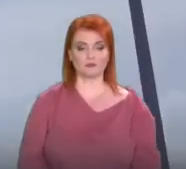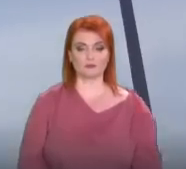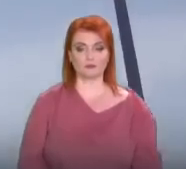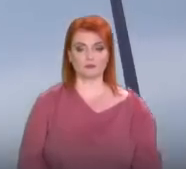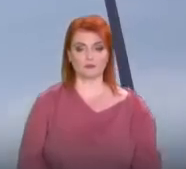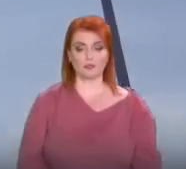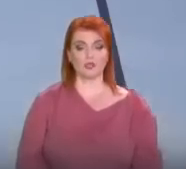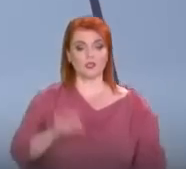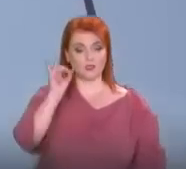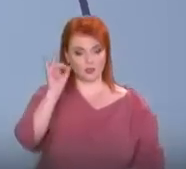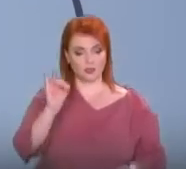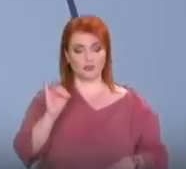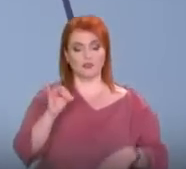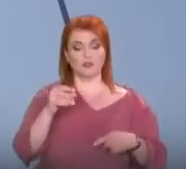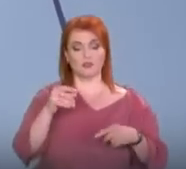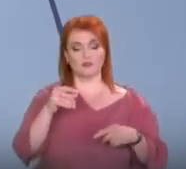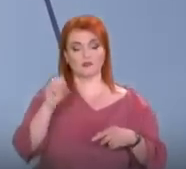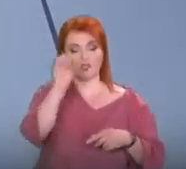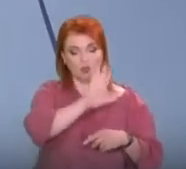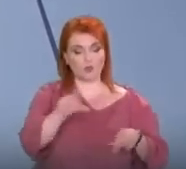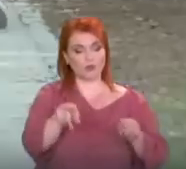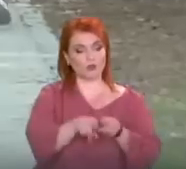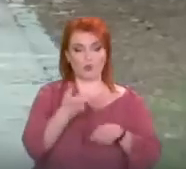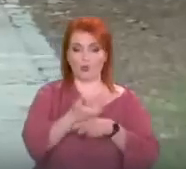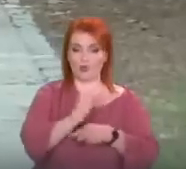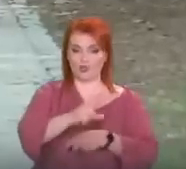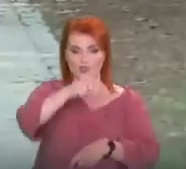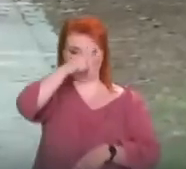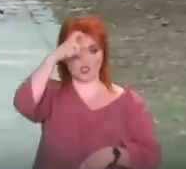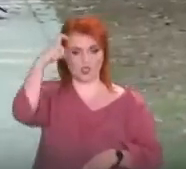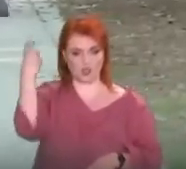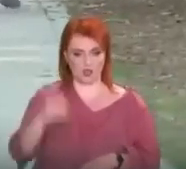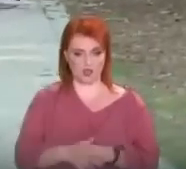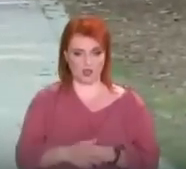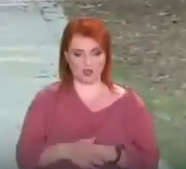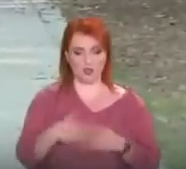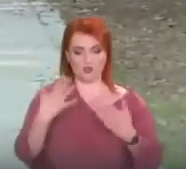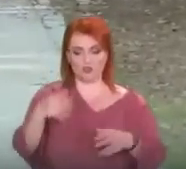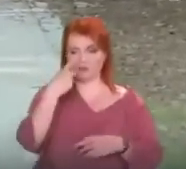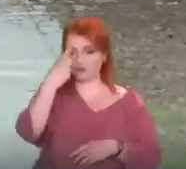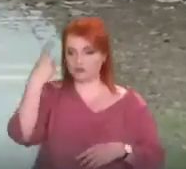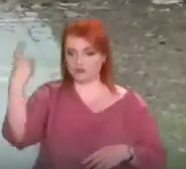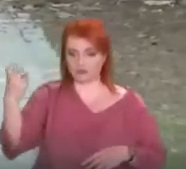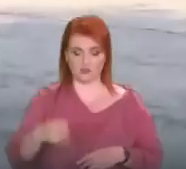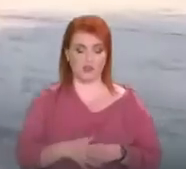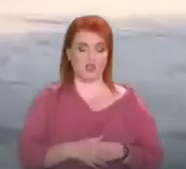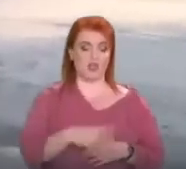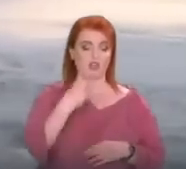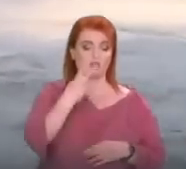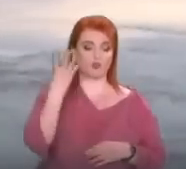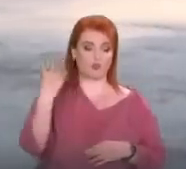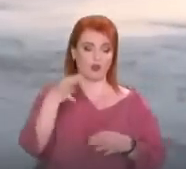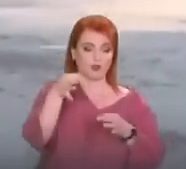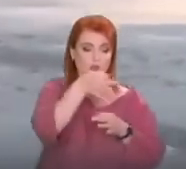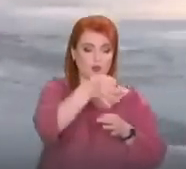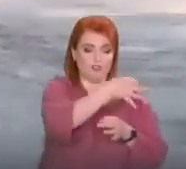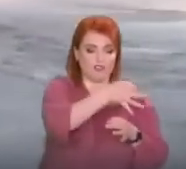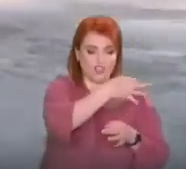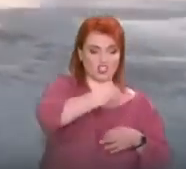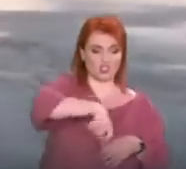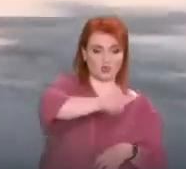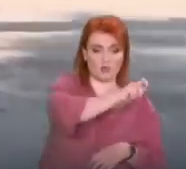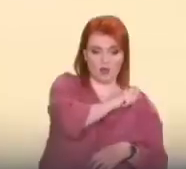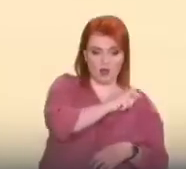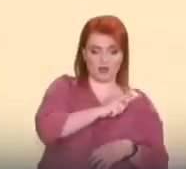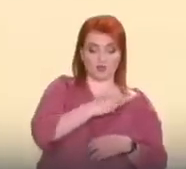Vreme extremă dă bătăi de cap europenilor. Meteorologii au emis alertă de caniculă în 24 de provincii spaniole. De câteva